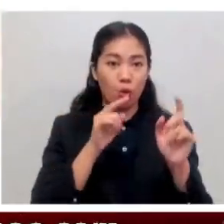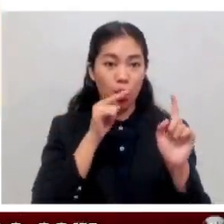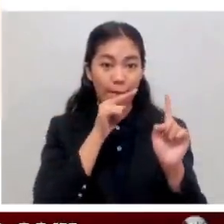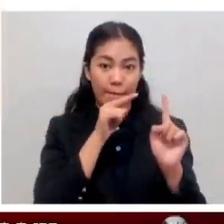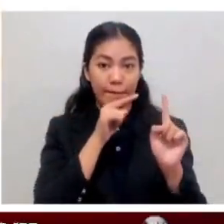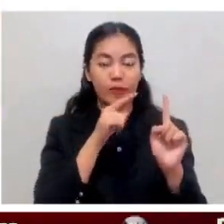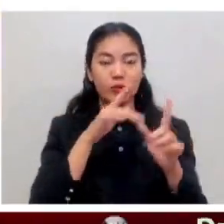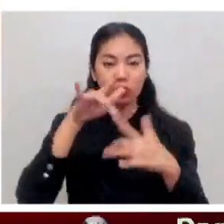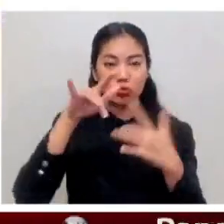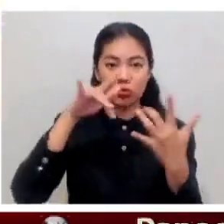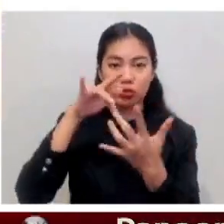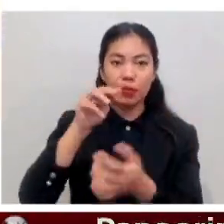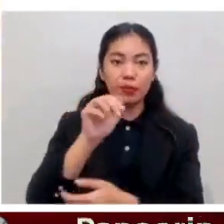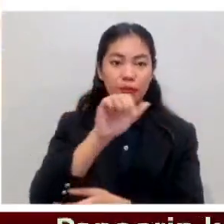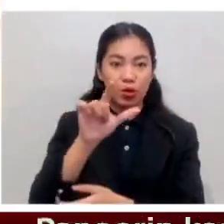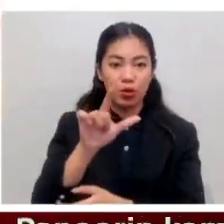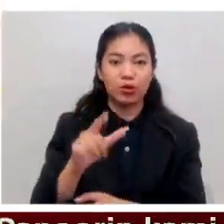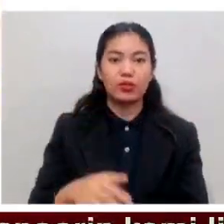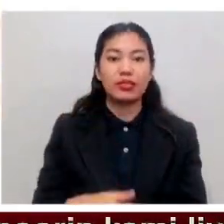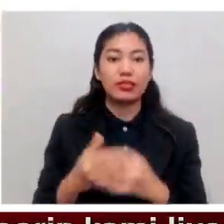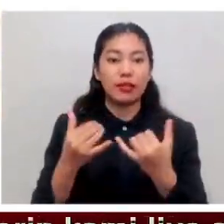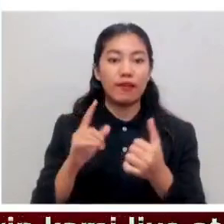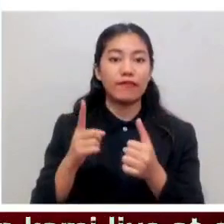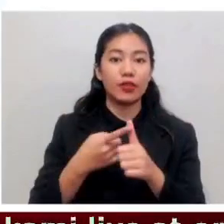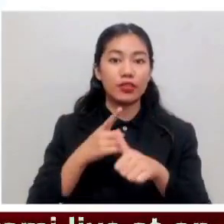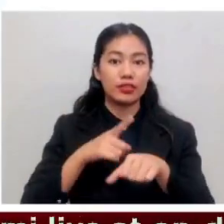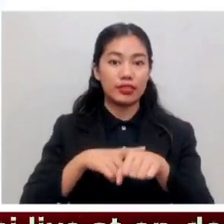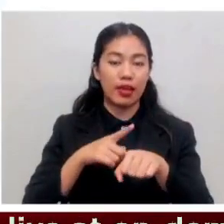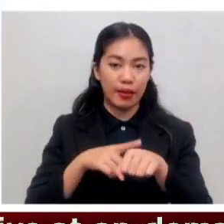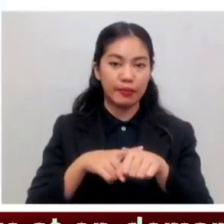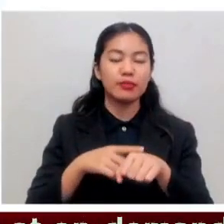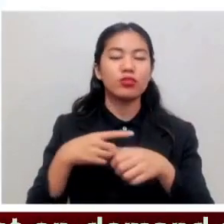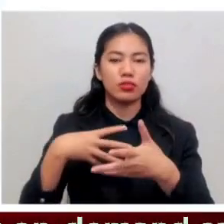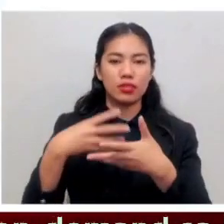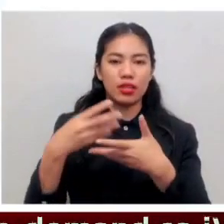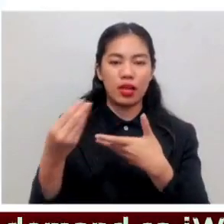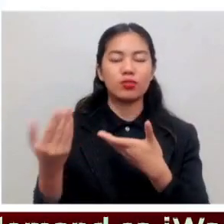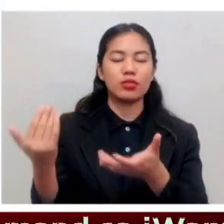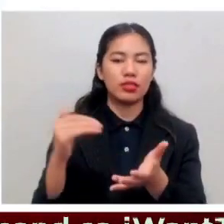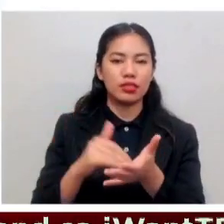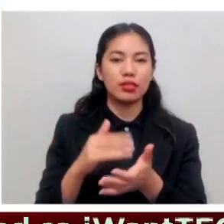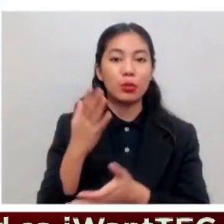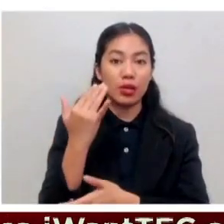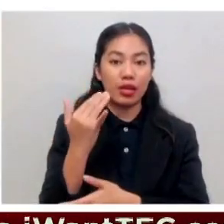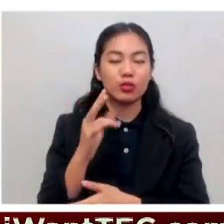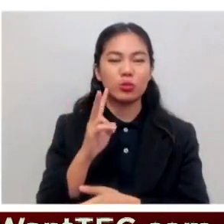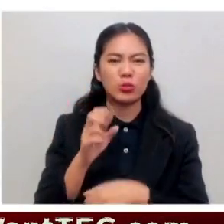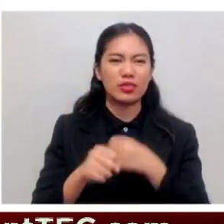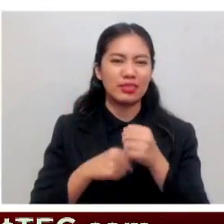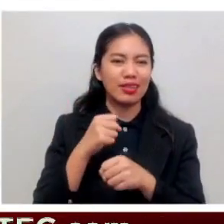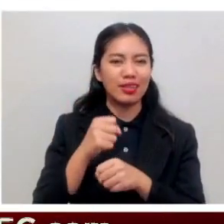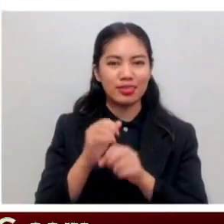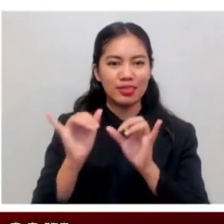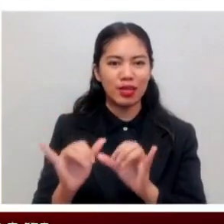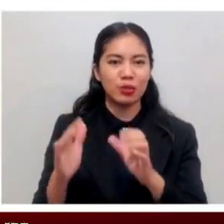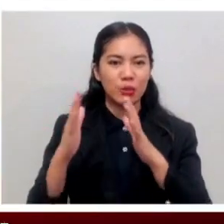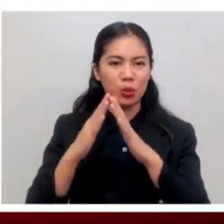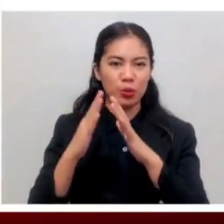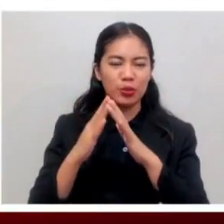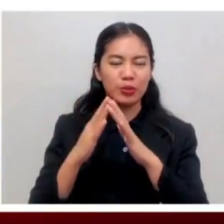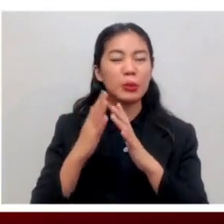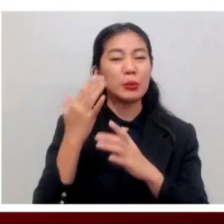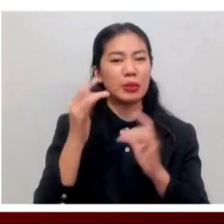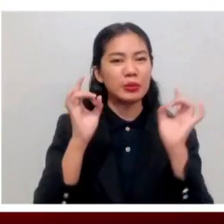mall. Ito ang unang pagkakataon na kalabas ang bata dahil sa halos dalawang taong pandemya. Napaka-importante